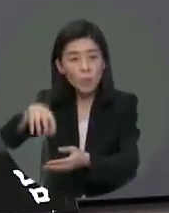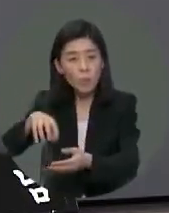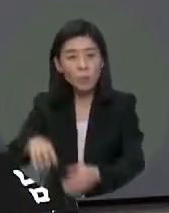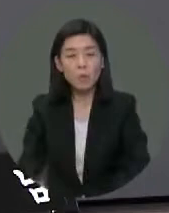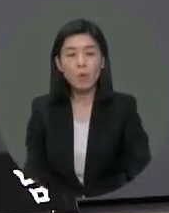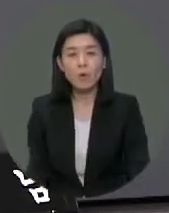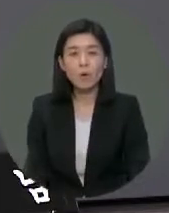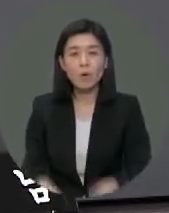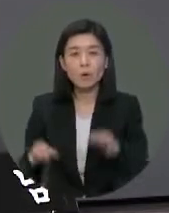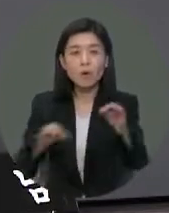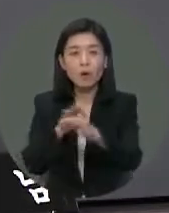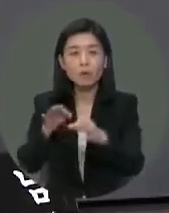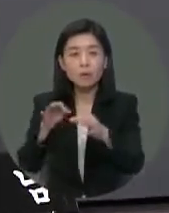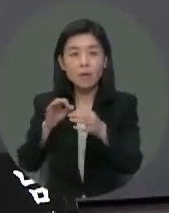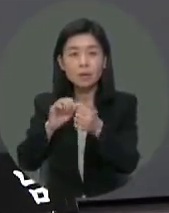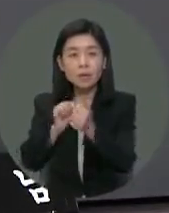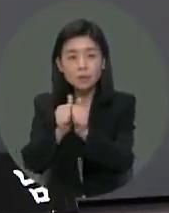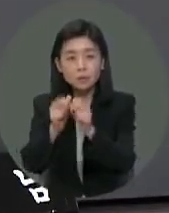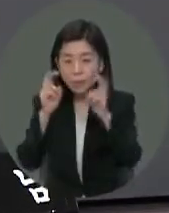어디입니까